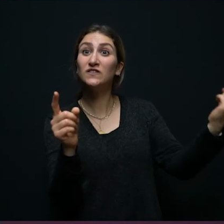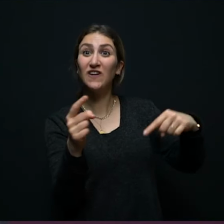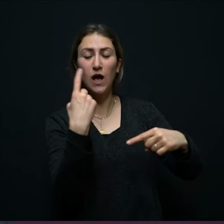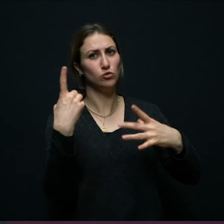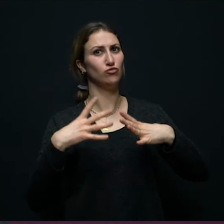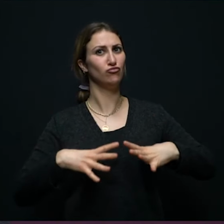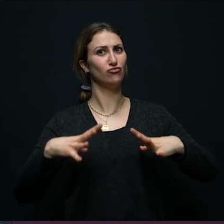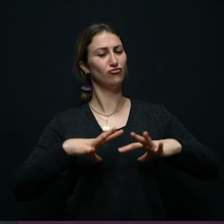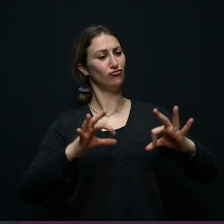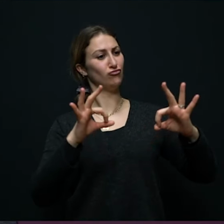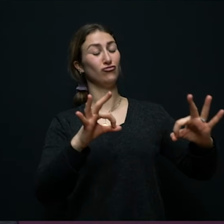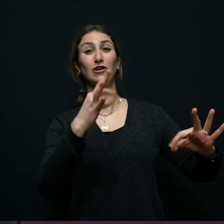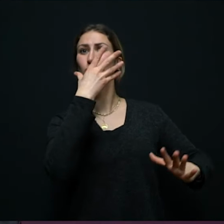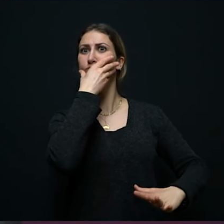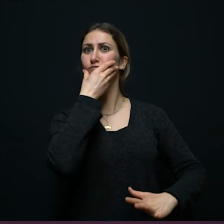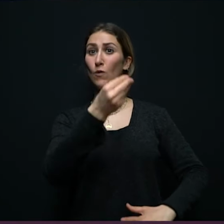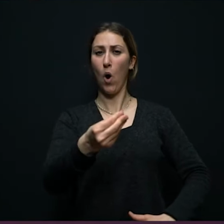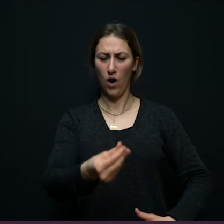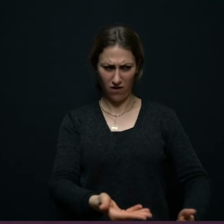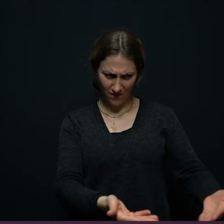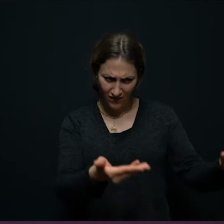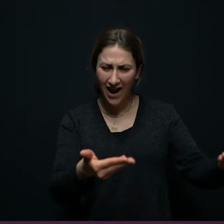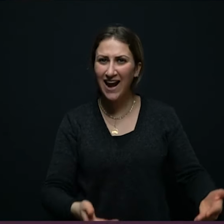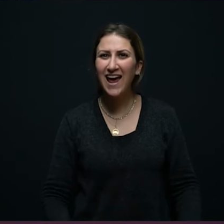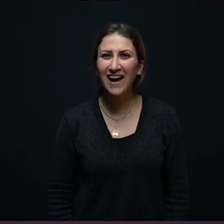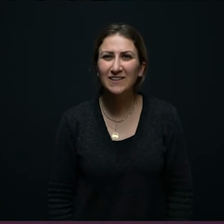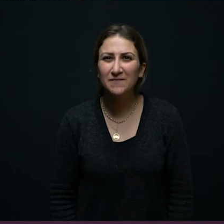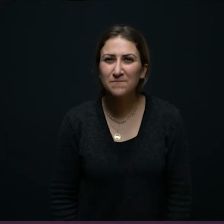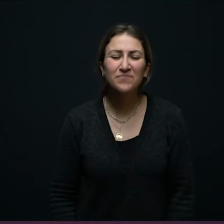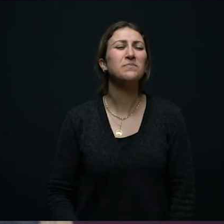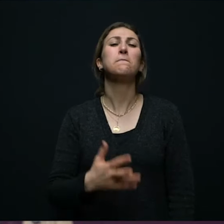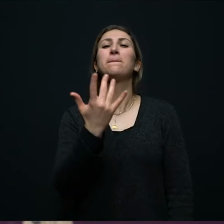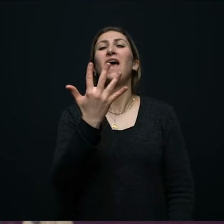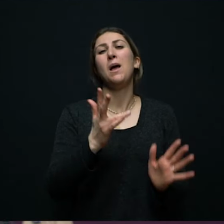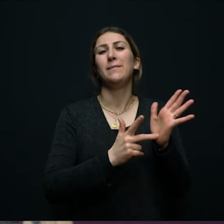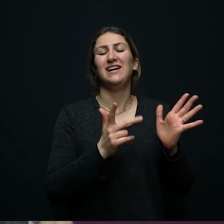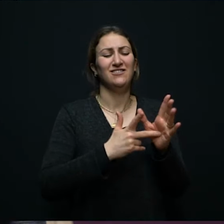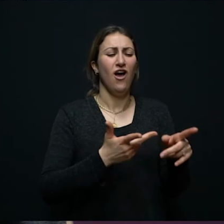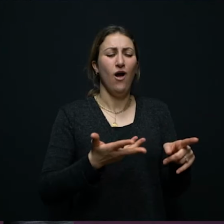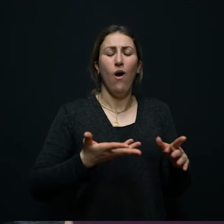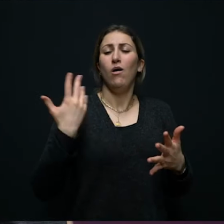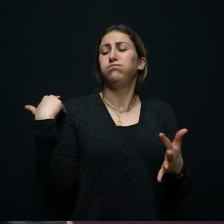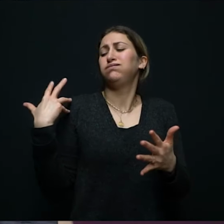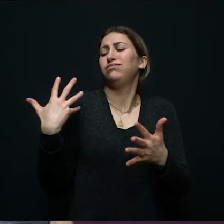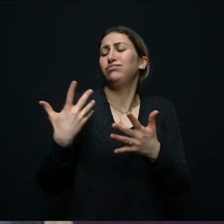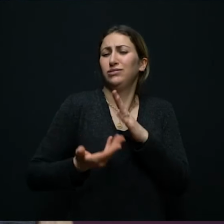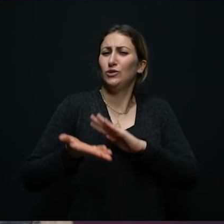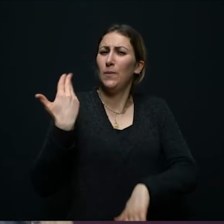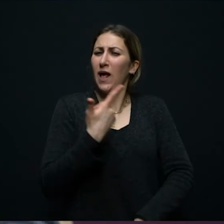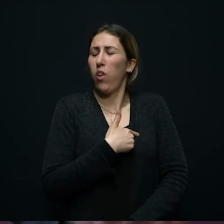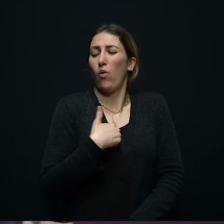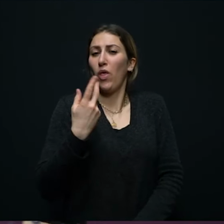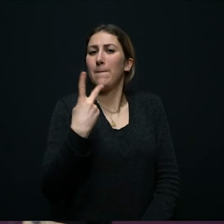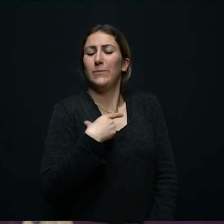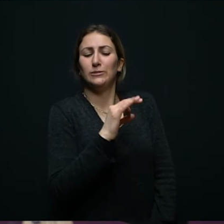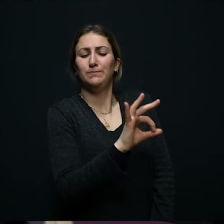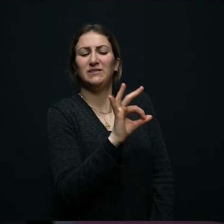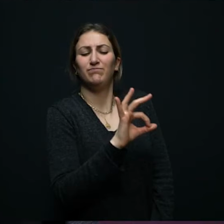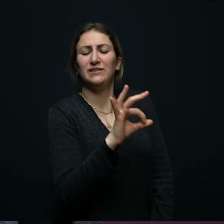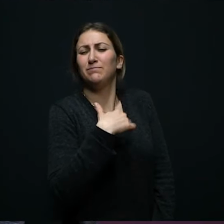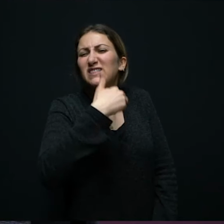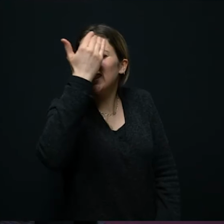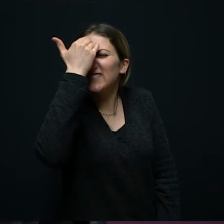longtemps que je n'avais pas taquiner un set manquée j'en avais parlé en zoo à lorenzo m'a dit qu'il fallait que je m'occupe un peu de noms mais quelque part